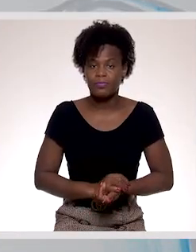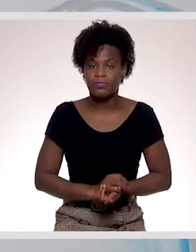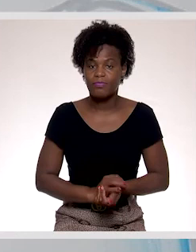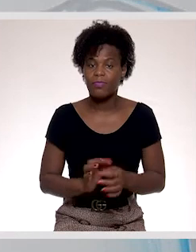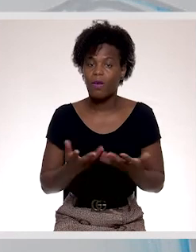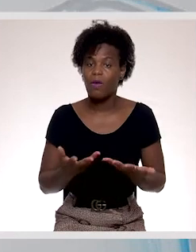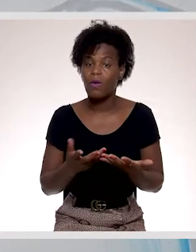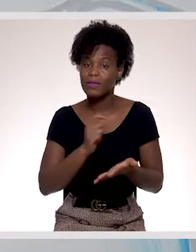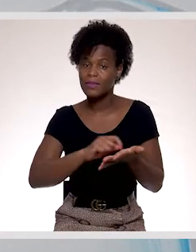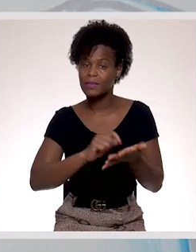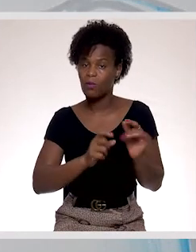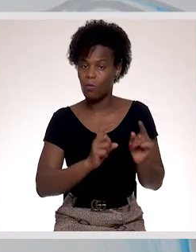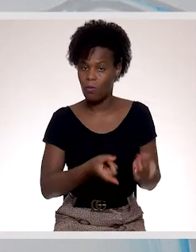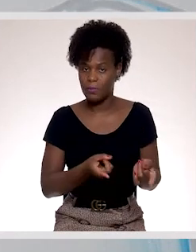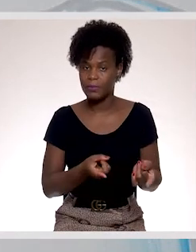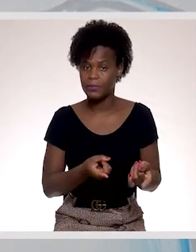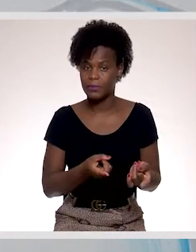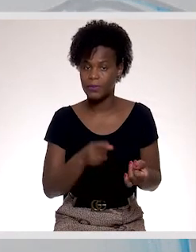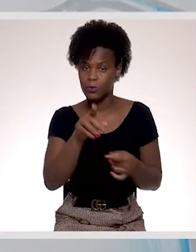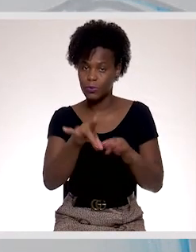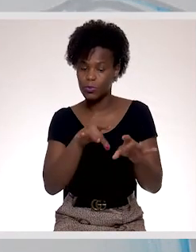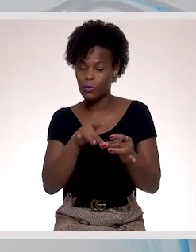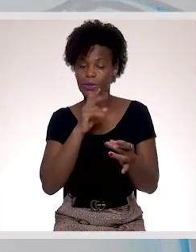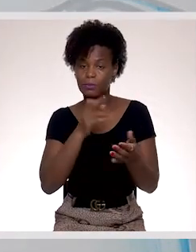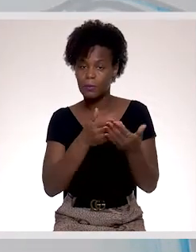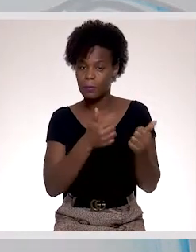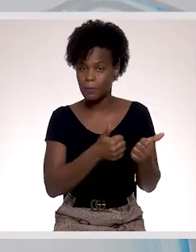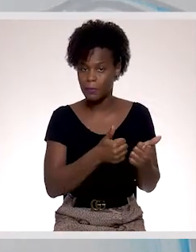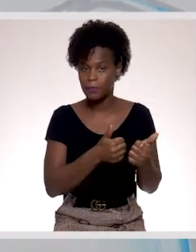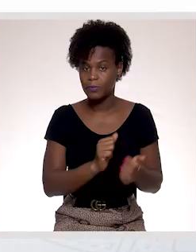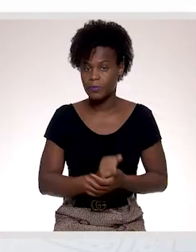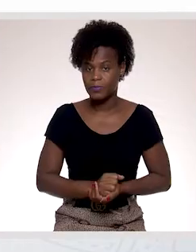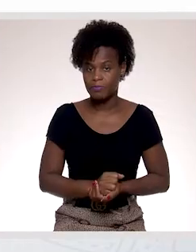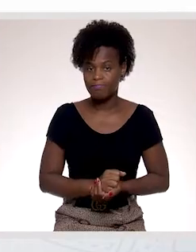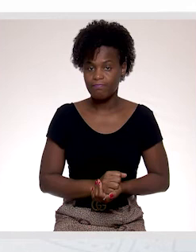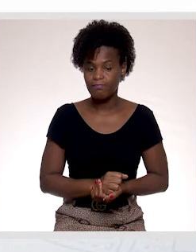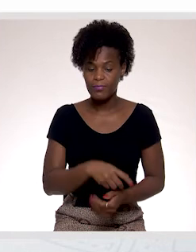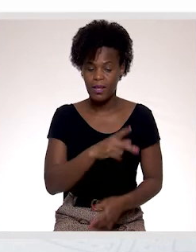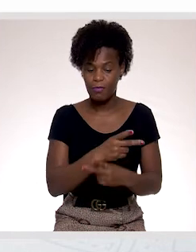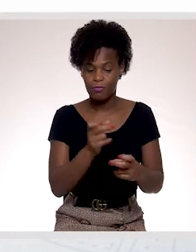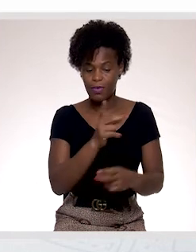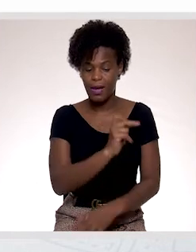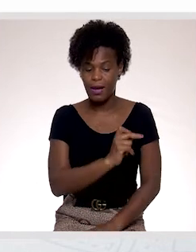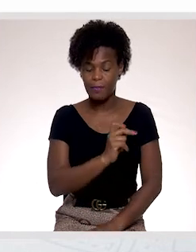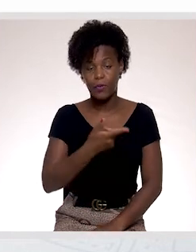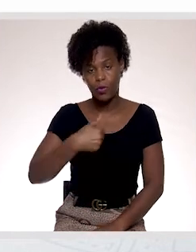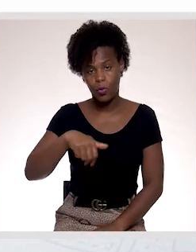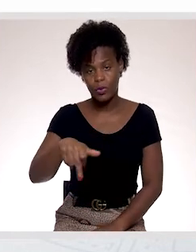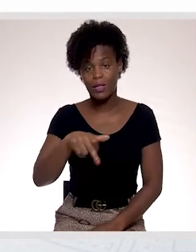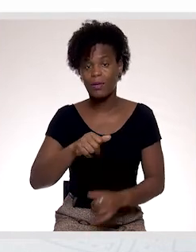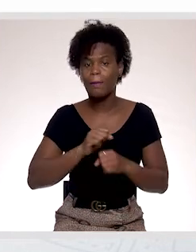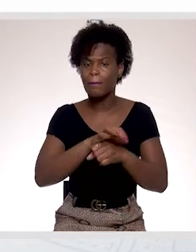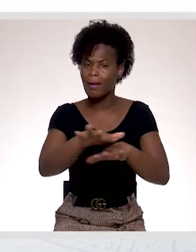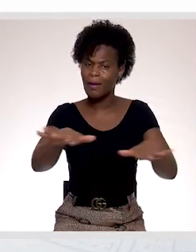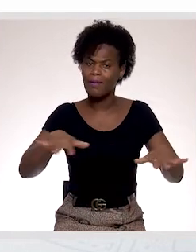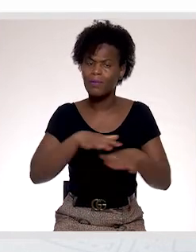On commence les exercices. Choisis la bonne option. A. Nous allons à la plage